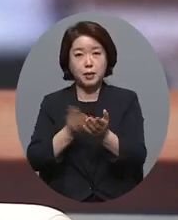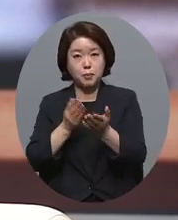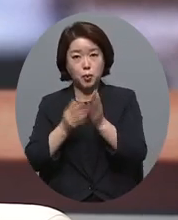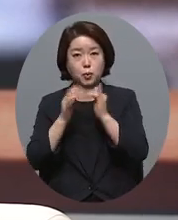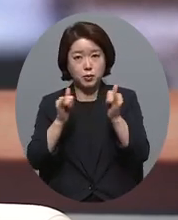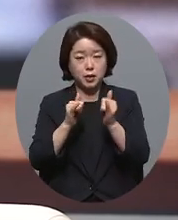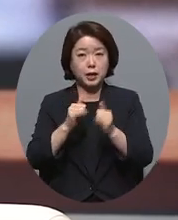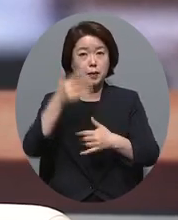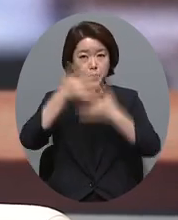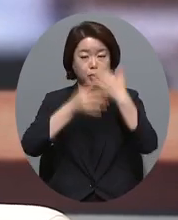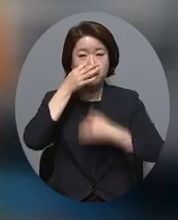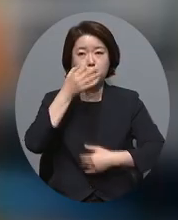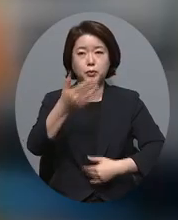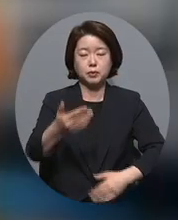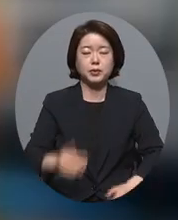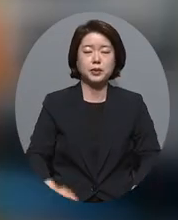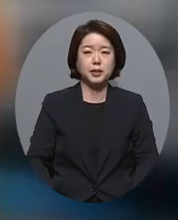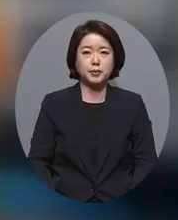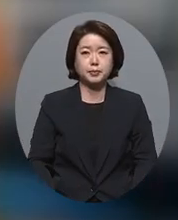들어보겠습니다